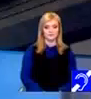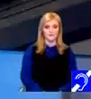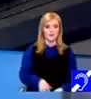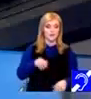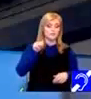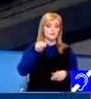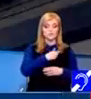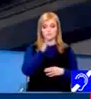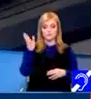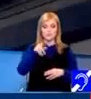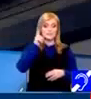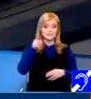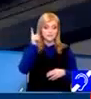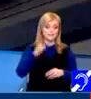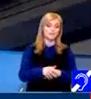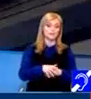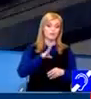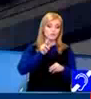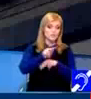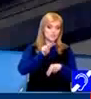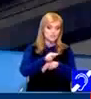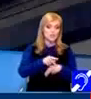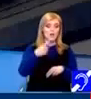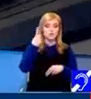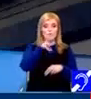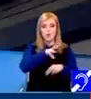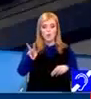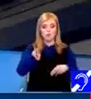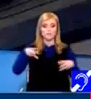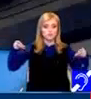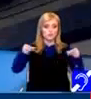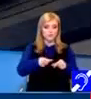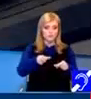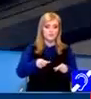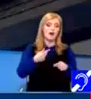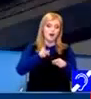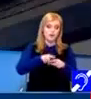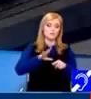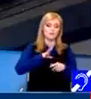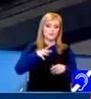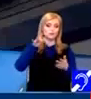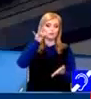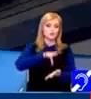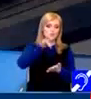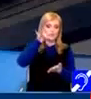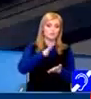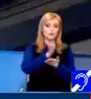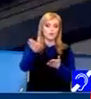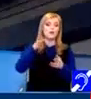Mii de tineri instruiți și peste $1 milion investiți. Acesta ar fi pe scurt bilanțul Centrului de Excelență în domeniul